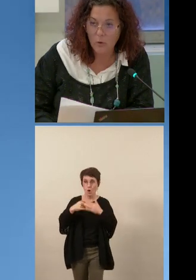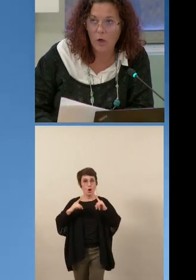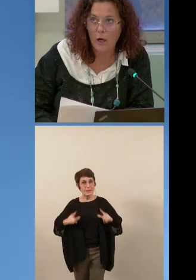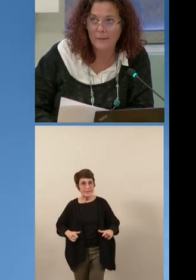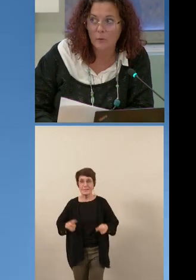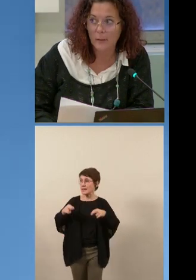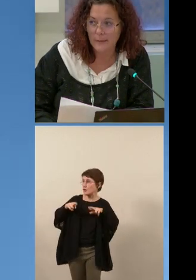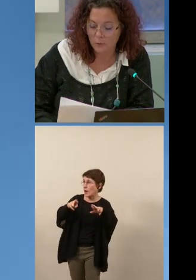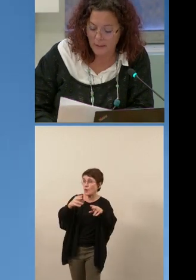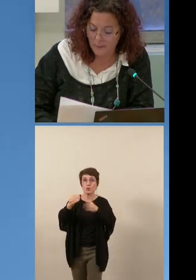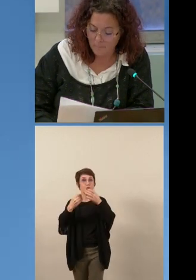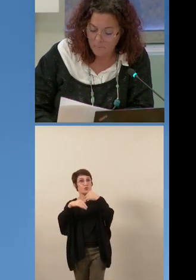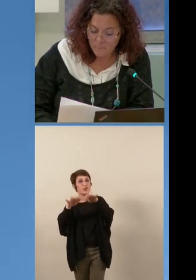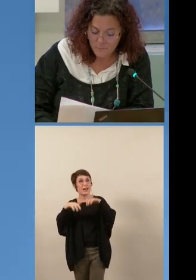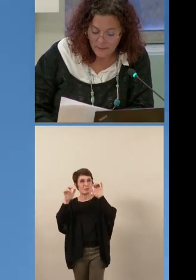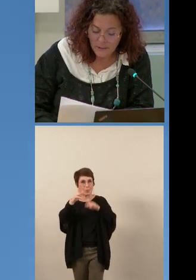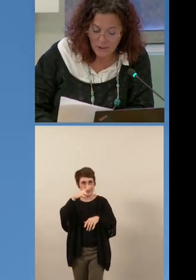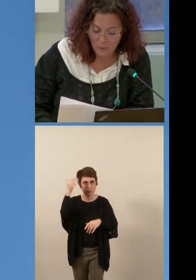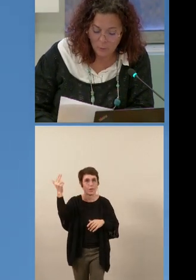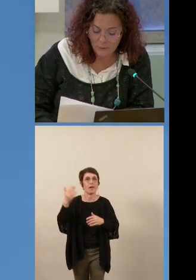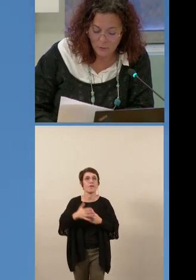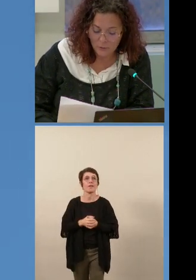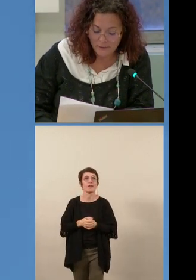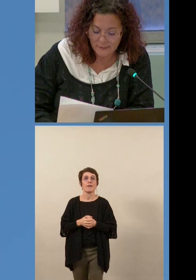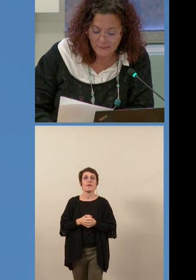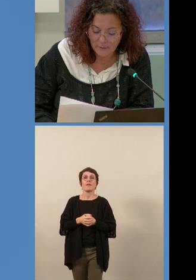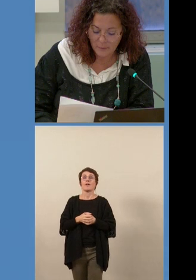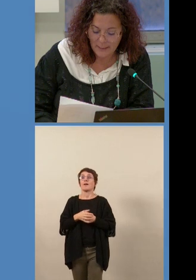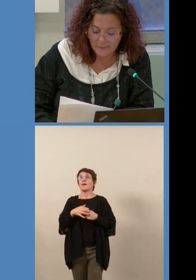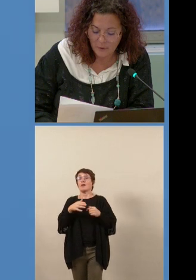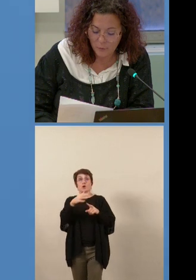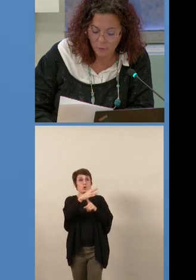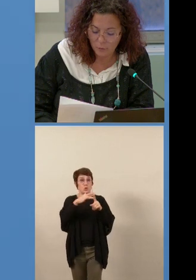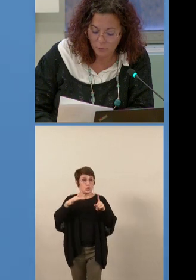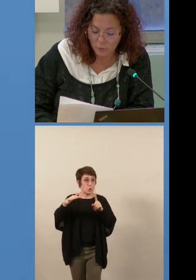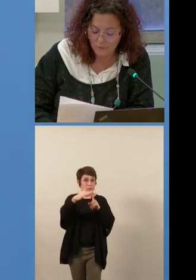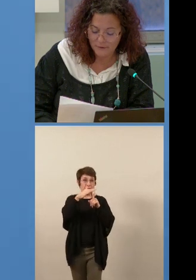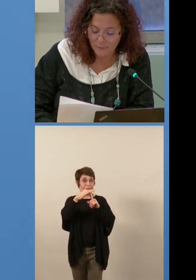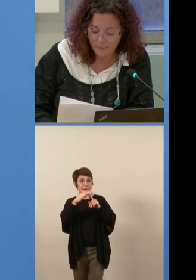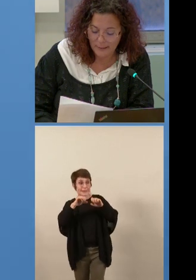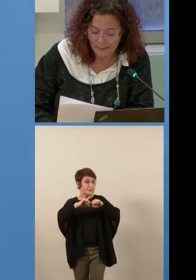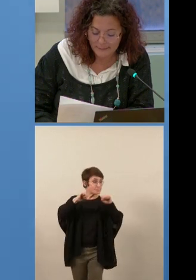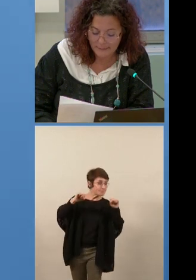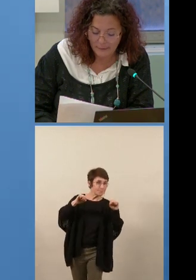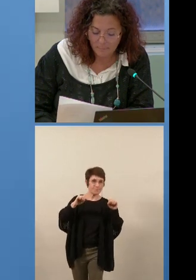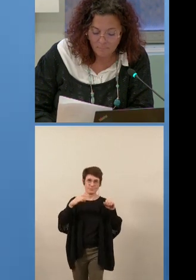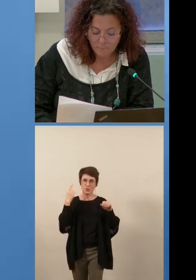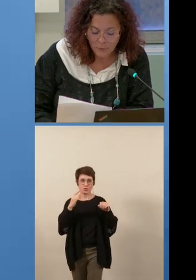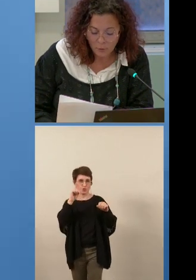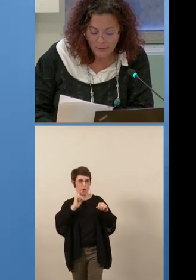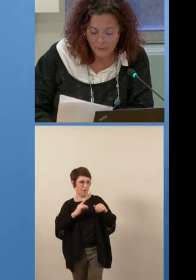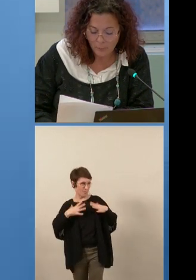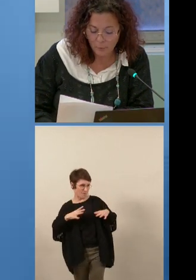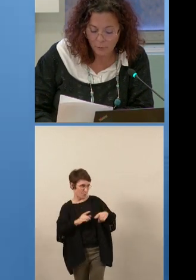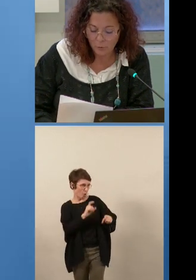rue ou encore à l'Assemblée nationale chaque recoin de notre société semble être un lieu où notre choix vestimentaire est critiqué